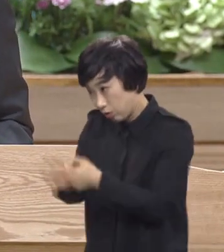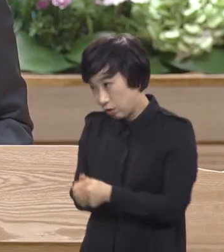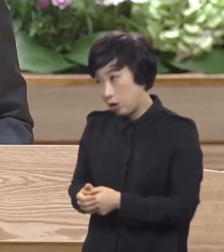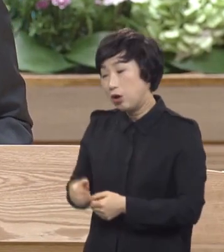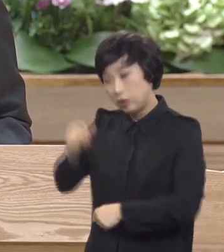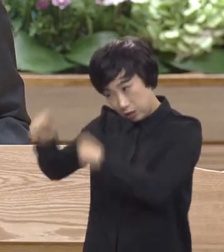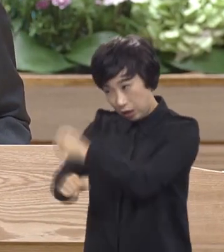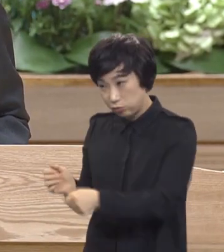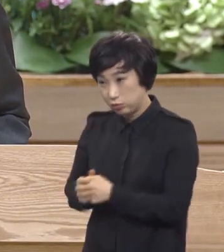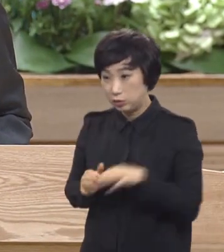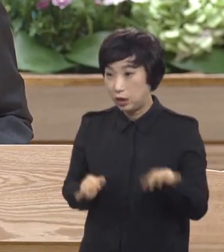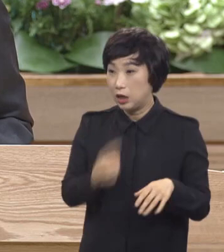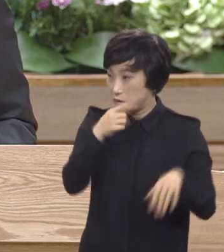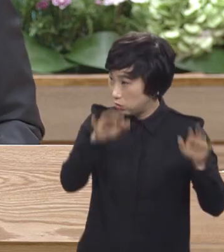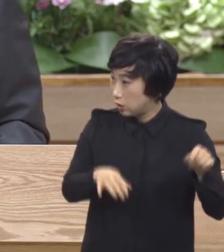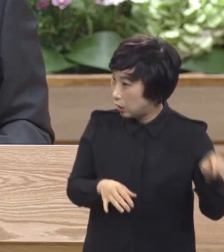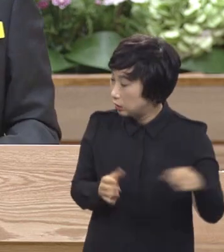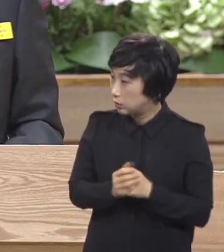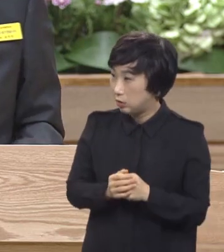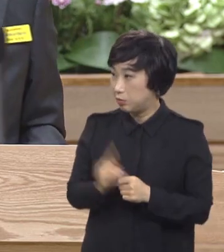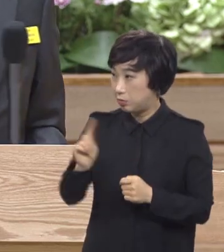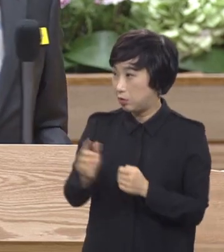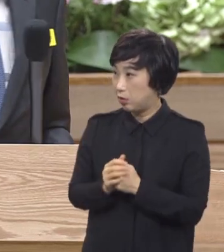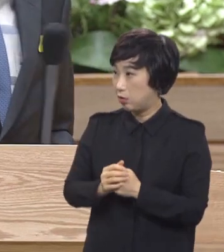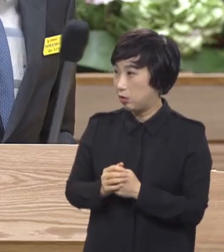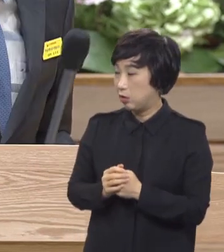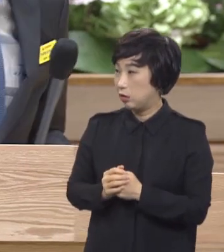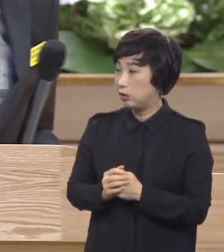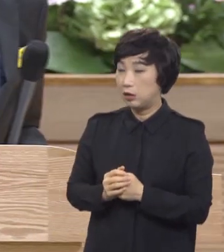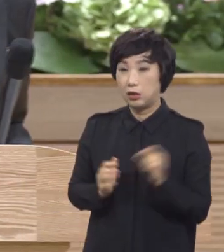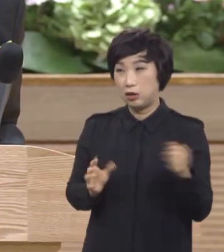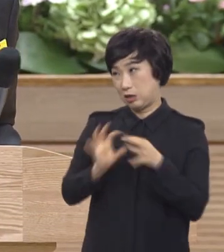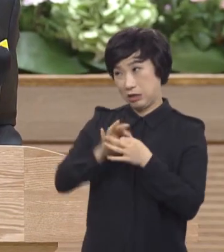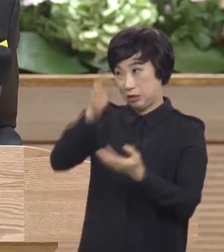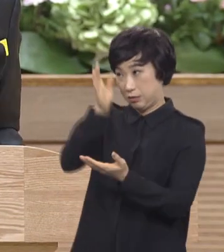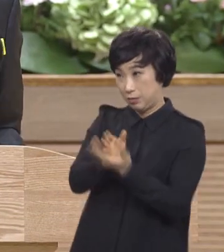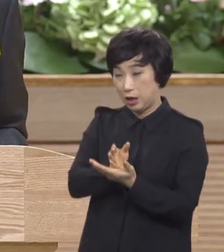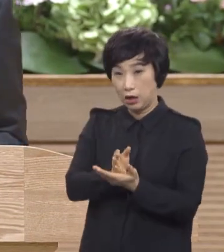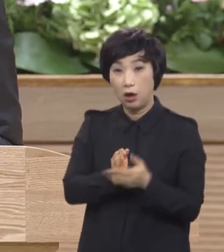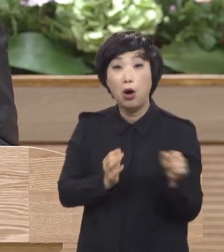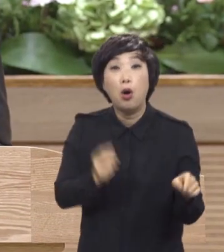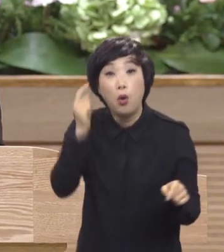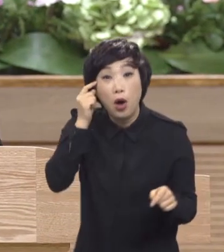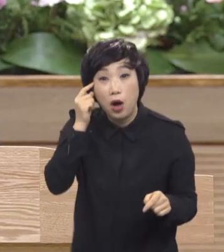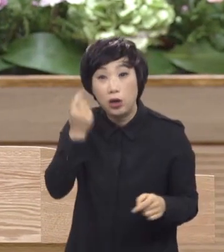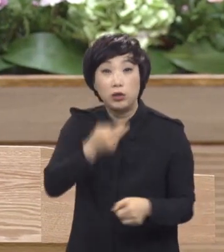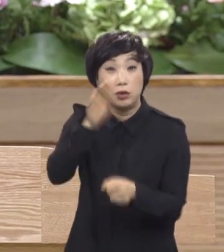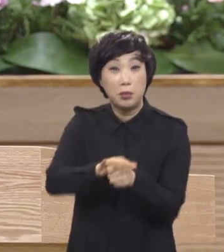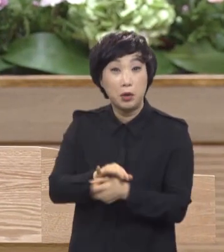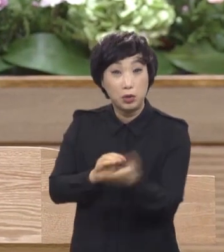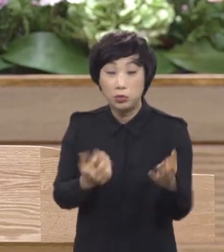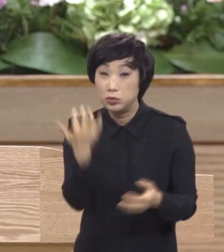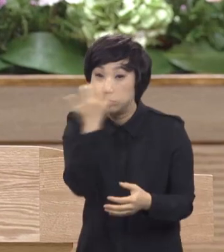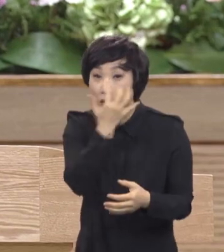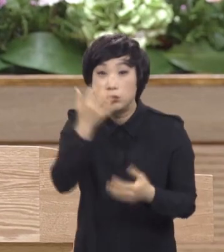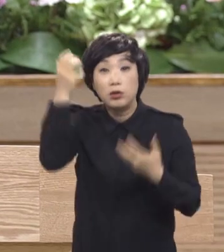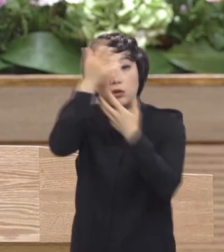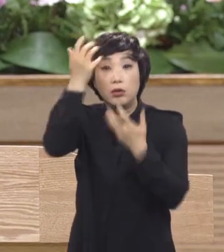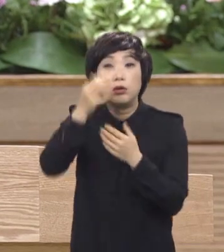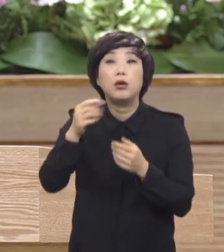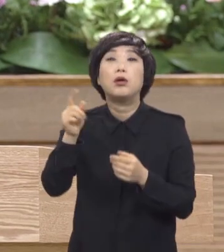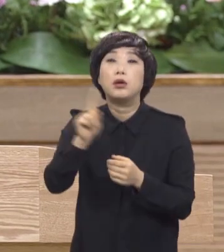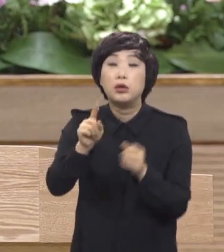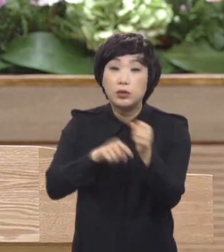절대 손대지 마라 아주 성적으로 미쳐버렸어 성적으로 이게 뭐냐 동성애에